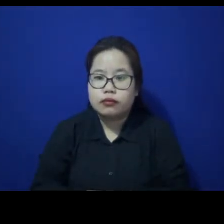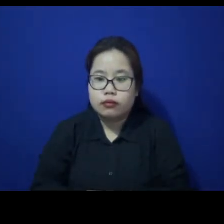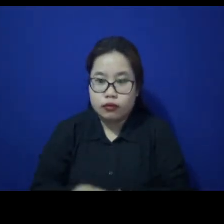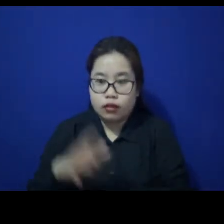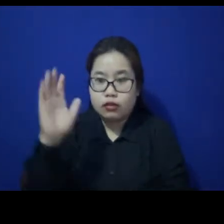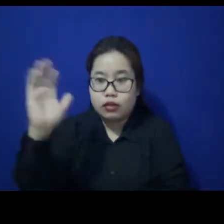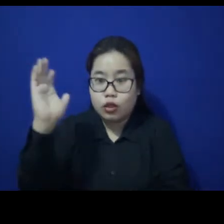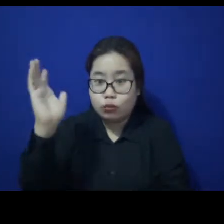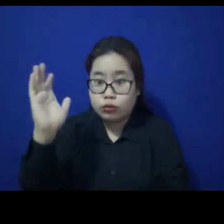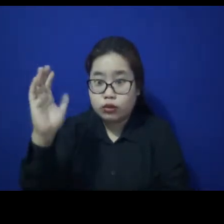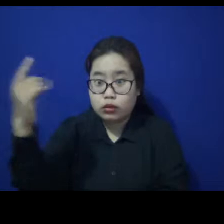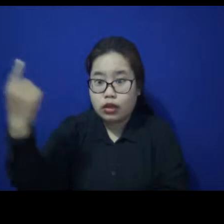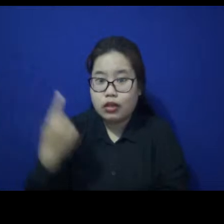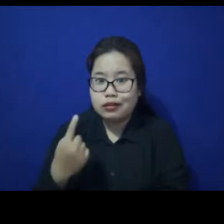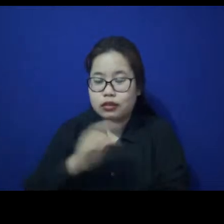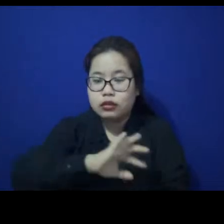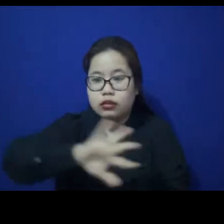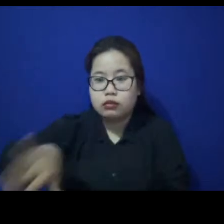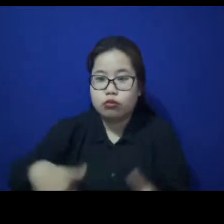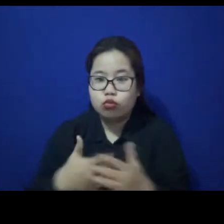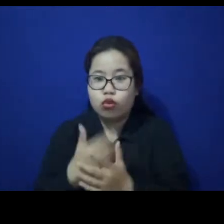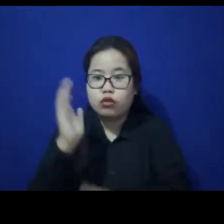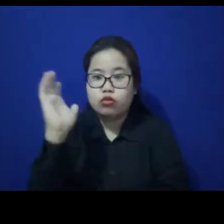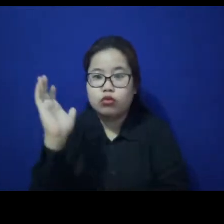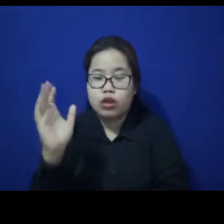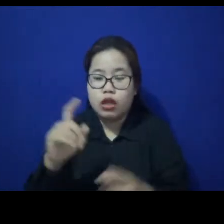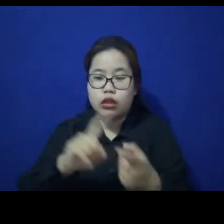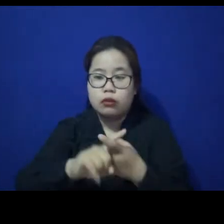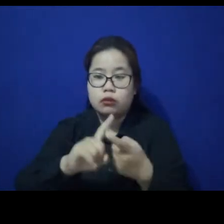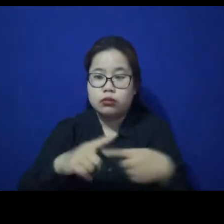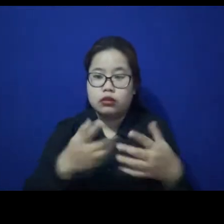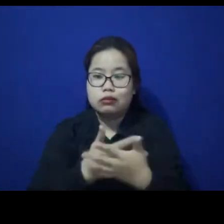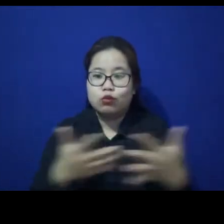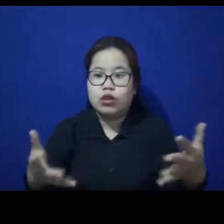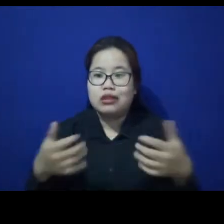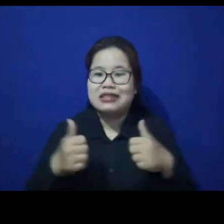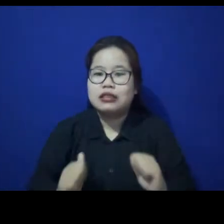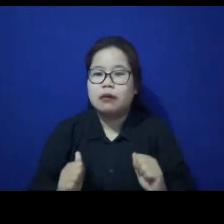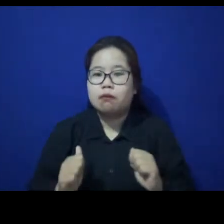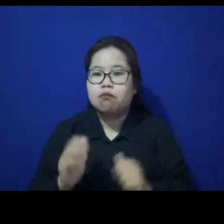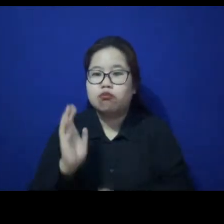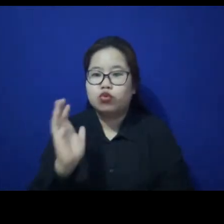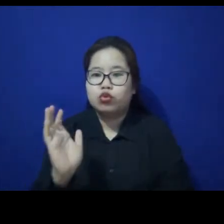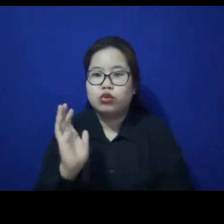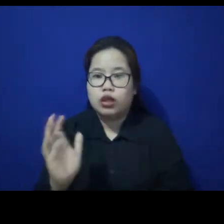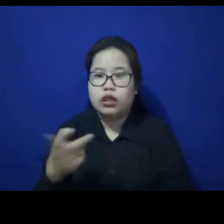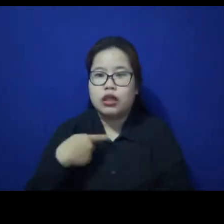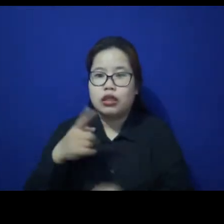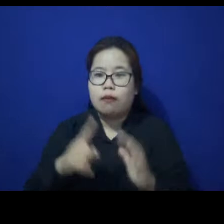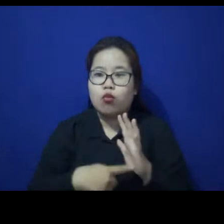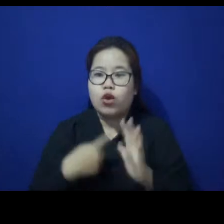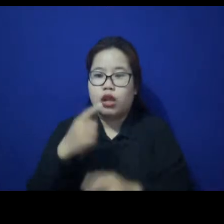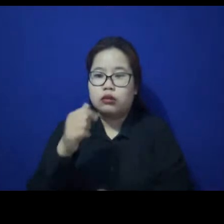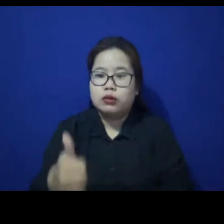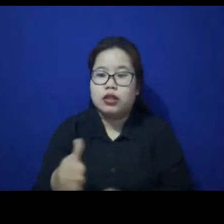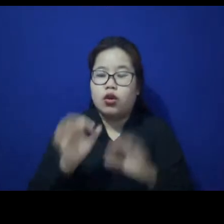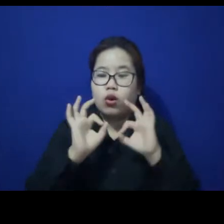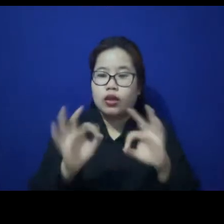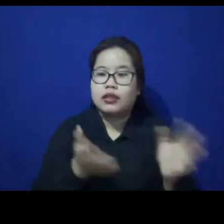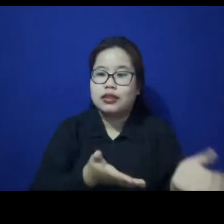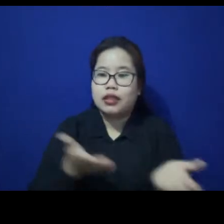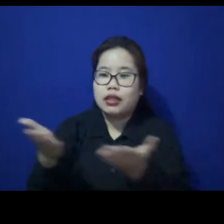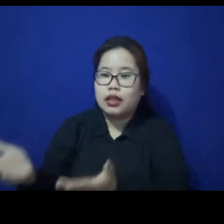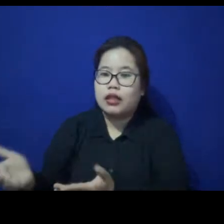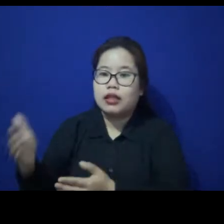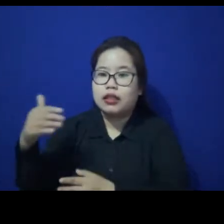Narasumbernya sepertinya sudah hadir semua, dan kawan-kawan juga sudah siap semua. Kita bisa mulai, jadi saya serahkan ke Uda